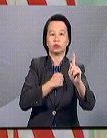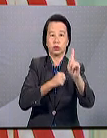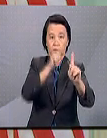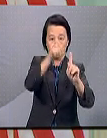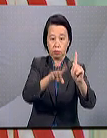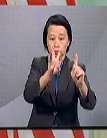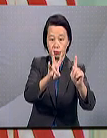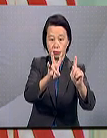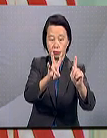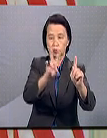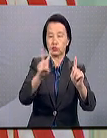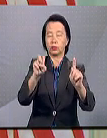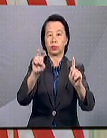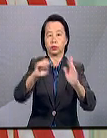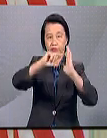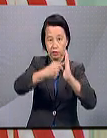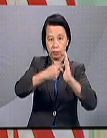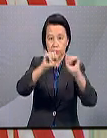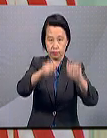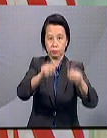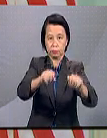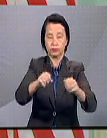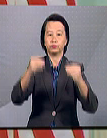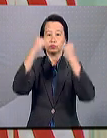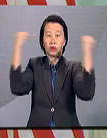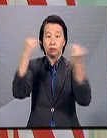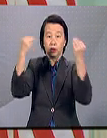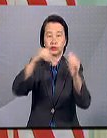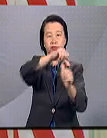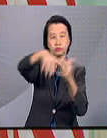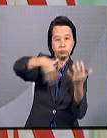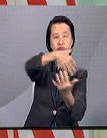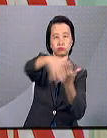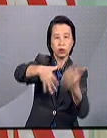2020. Majlis sosial yang dibenarkan merangkumi